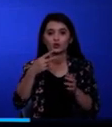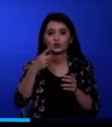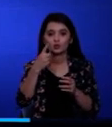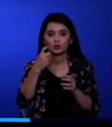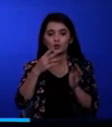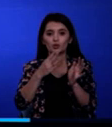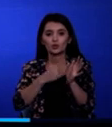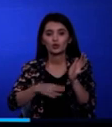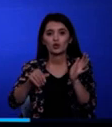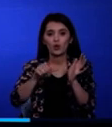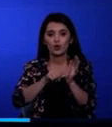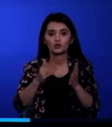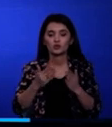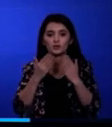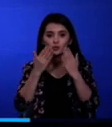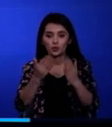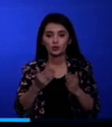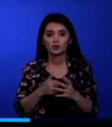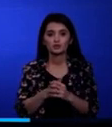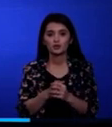5.196 deb o'qiymiz.